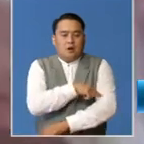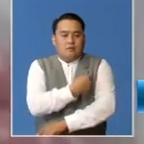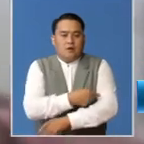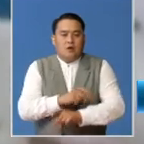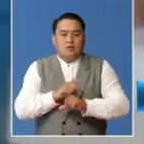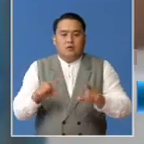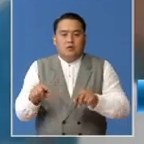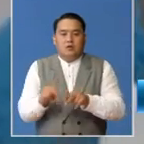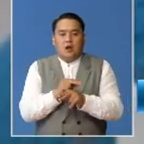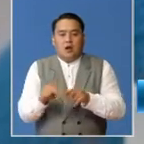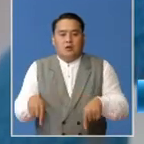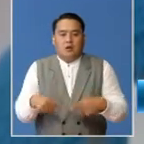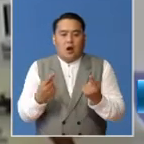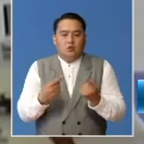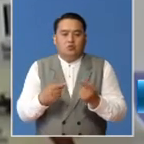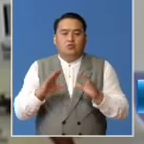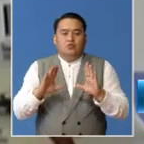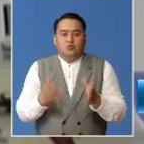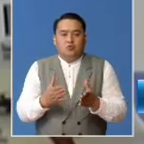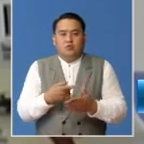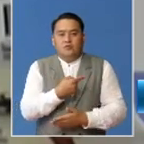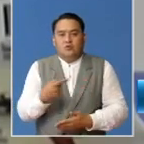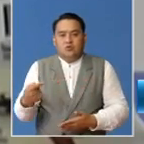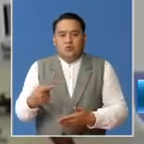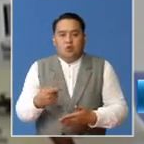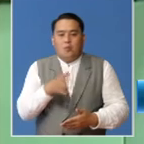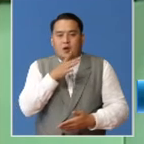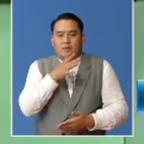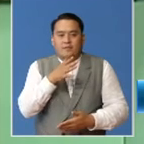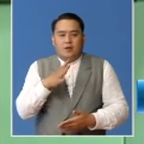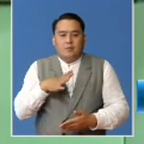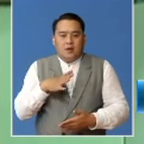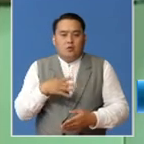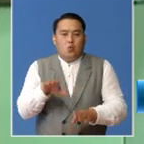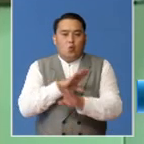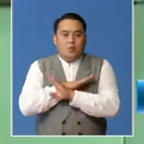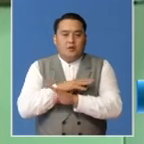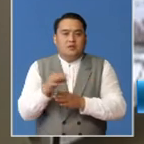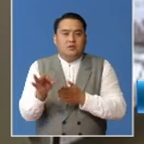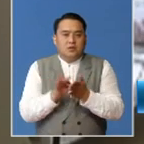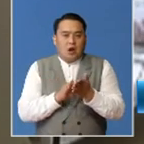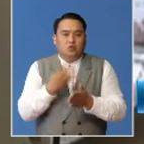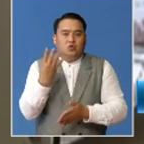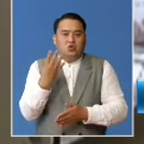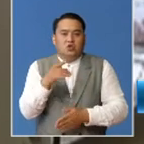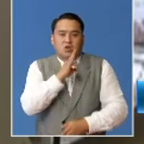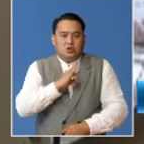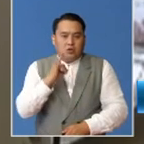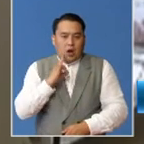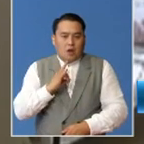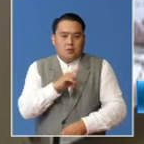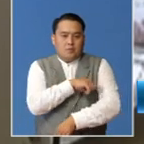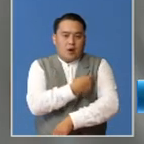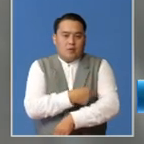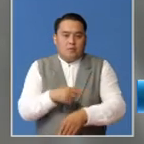будет реорганизован после скандального случая, когда в течение короткого промежутка времени там скончались сразу 4 роженицы. В медучреждении была